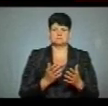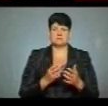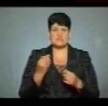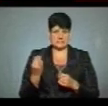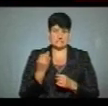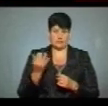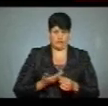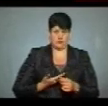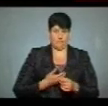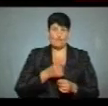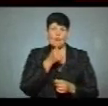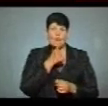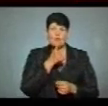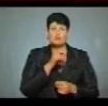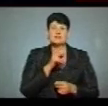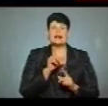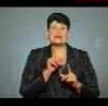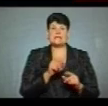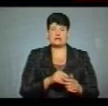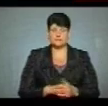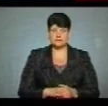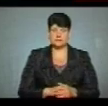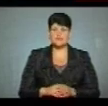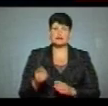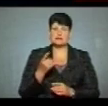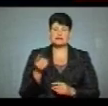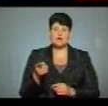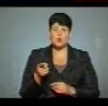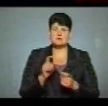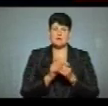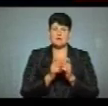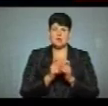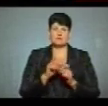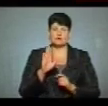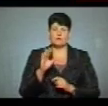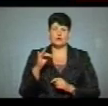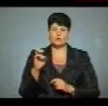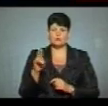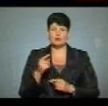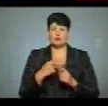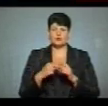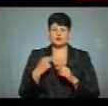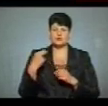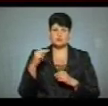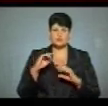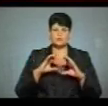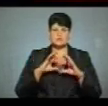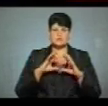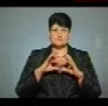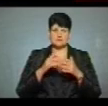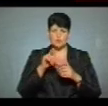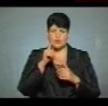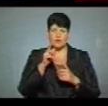Цікаво вживу би попробувати, як воно все їде. Тернопільський борець Володимир Войтович повернувся із чемпіонату світу з греко-римської боротьби